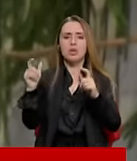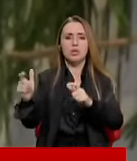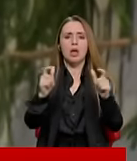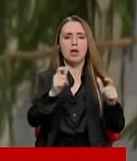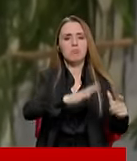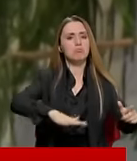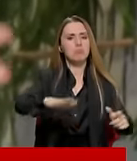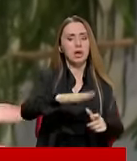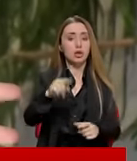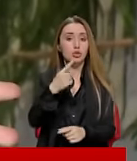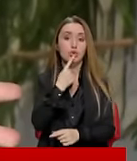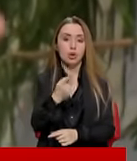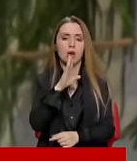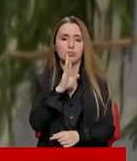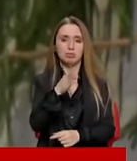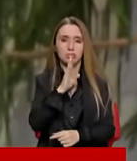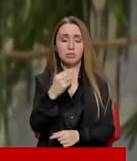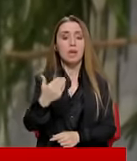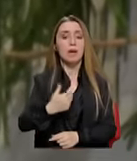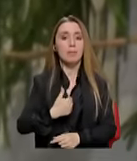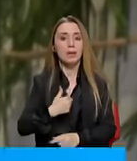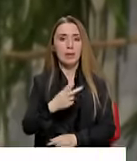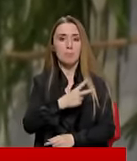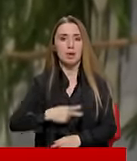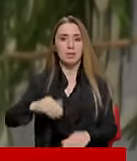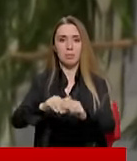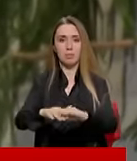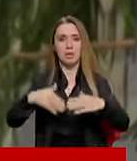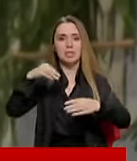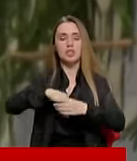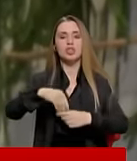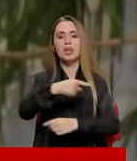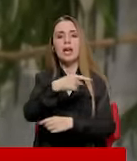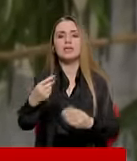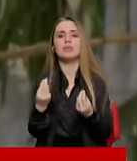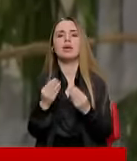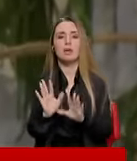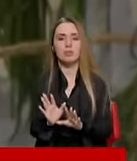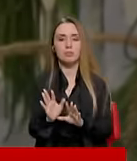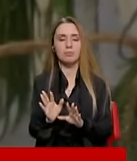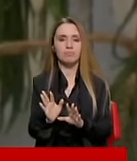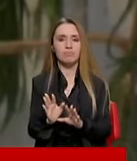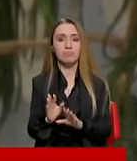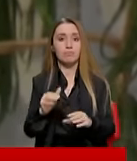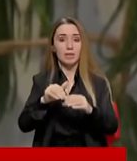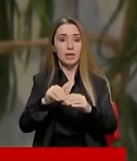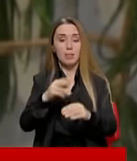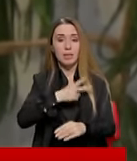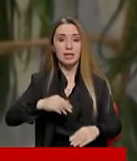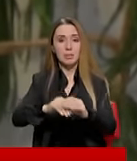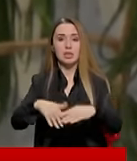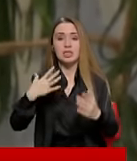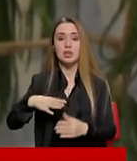meydanda şunu söylüyorsunuz beni belediye meclisinde de eksik bırakmayın Belediye meclisini de istiyorsunuz